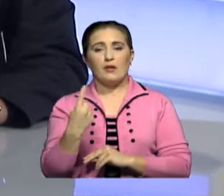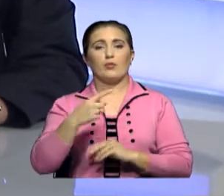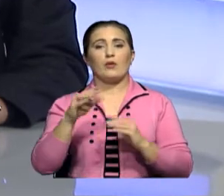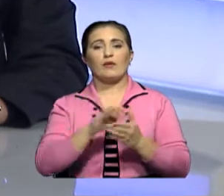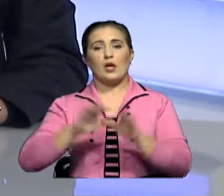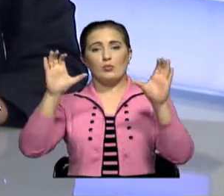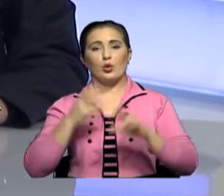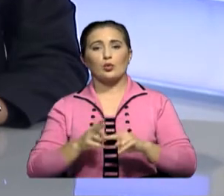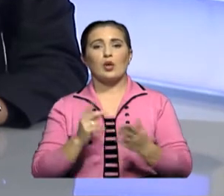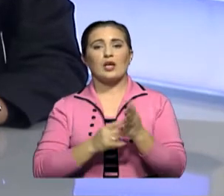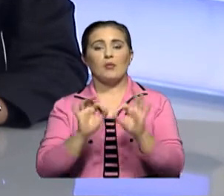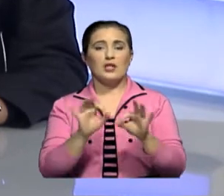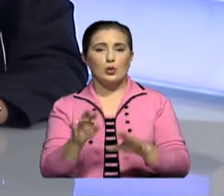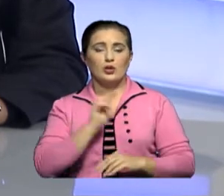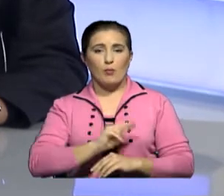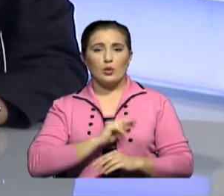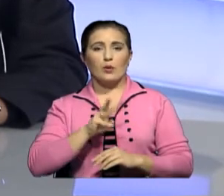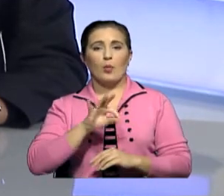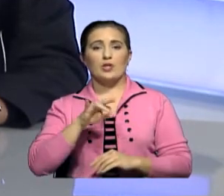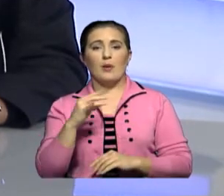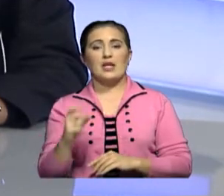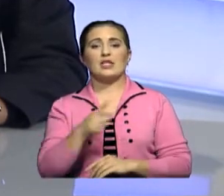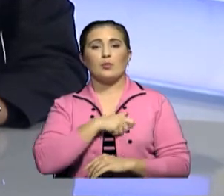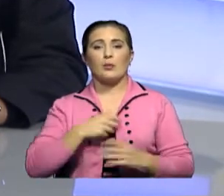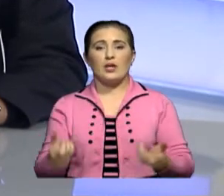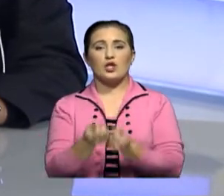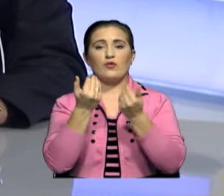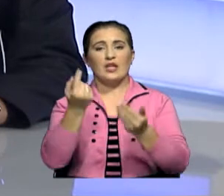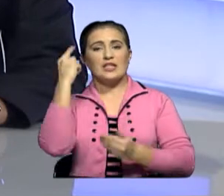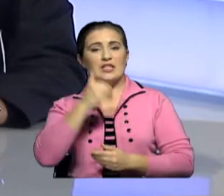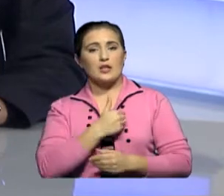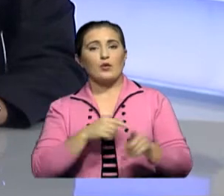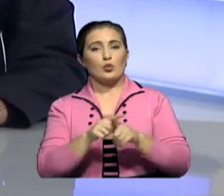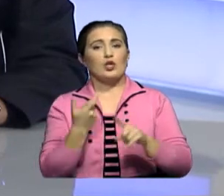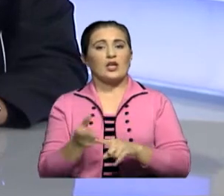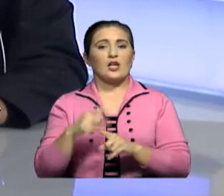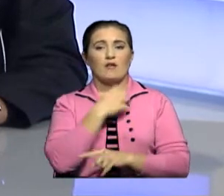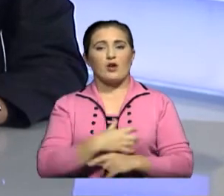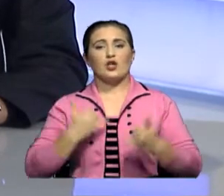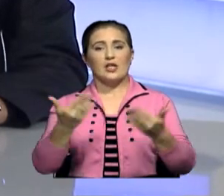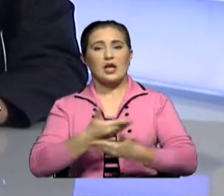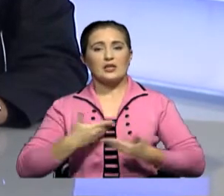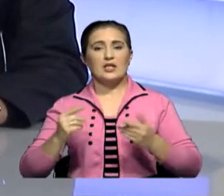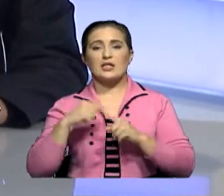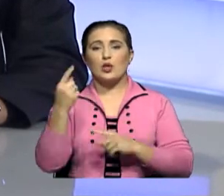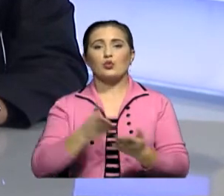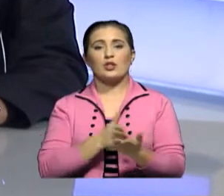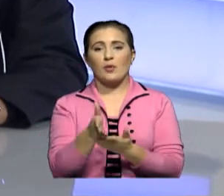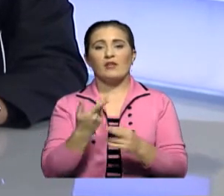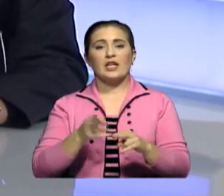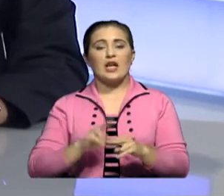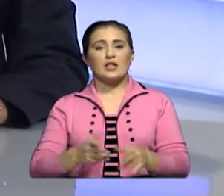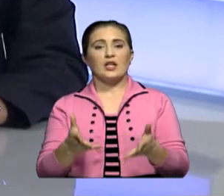которые регламентируют работу муниципальных депутатов поддерживать их инициативы тоже крайне важным для нас следующее направление это